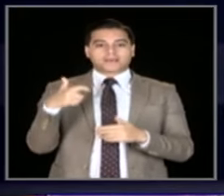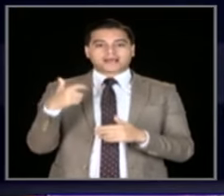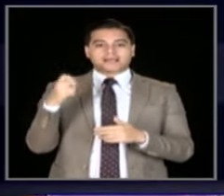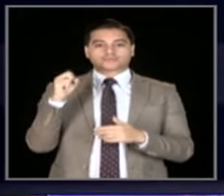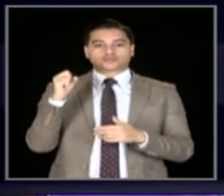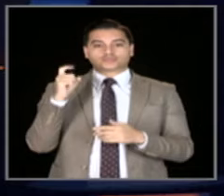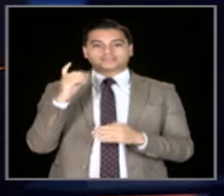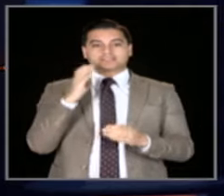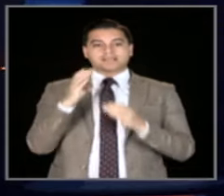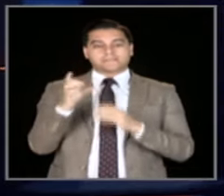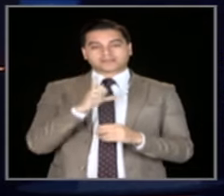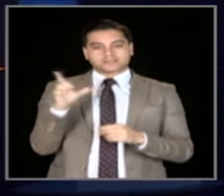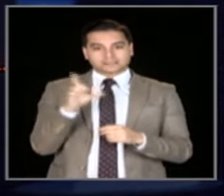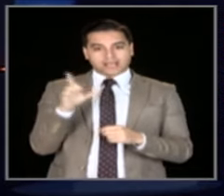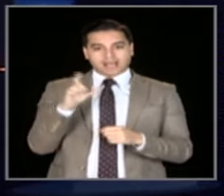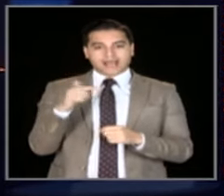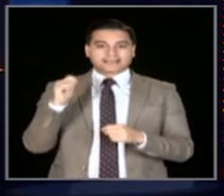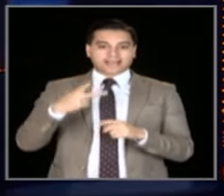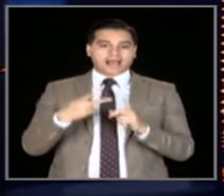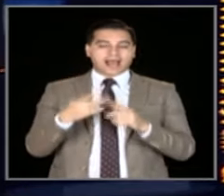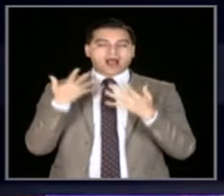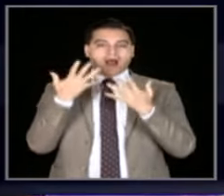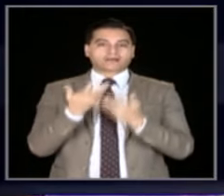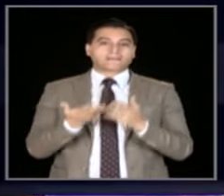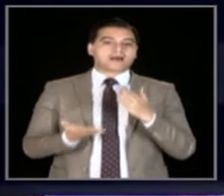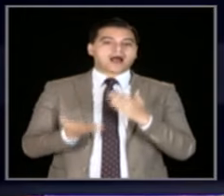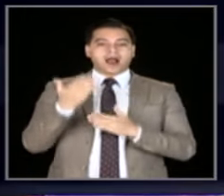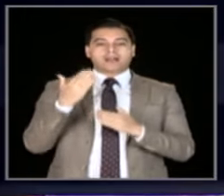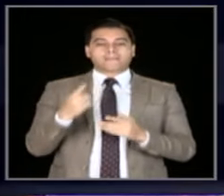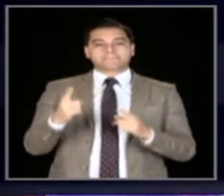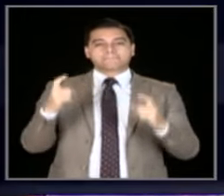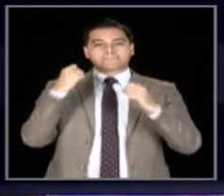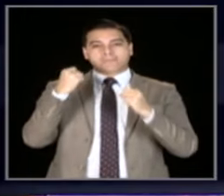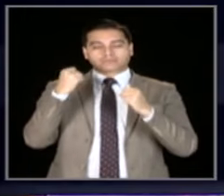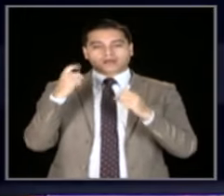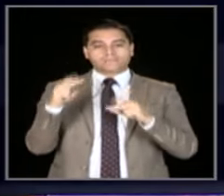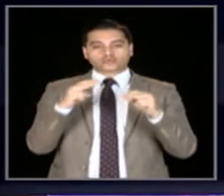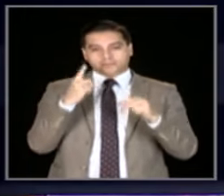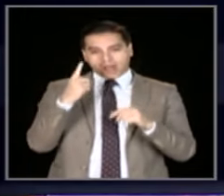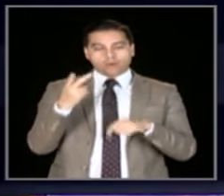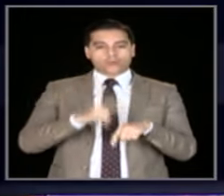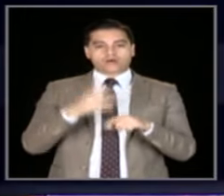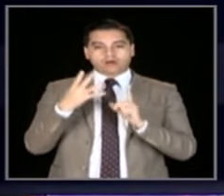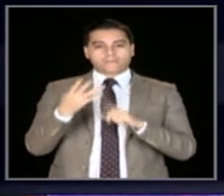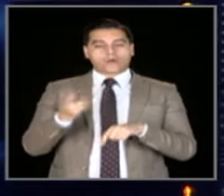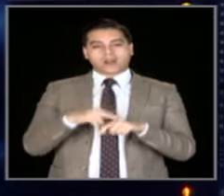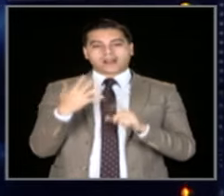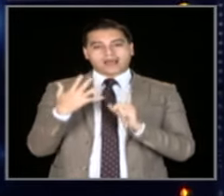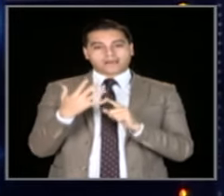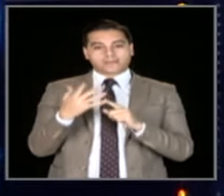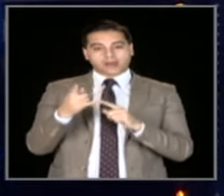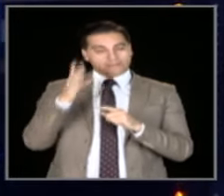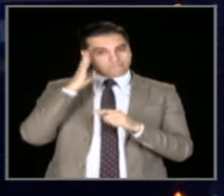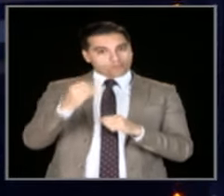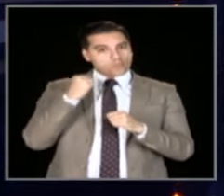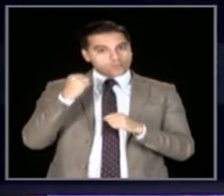3,625 نقطة إجابات صحيحة، تاني أعلى سكور في البطولة، بطل الموسم الأول والرابع والخامس، أعرق